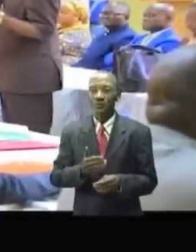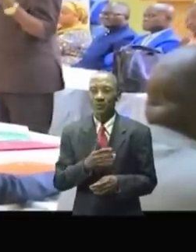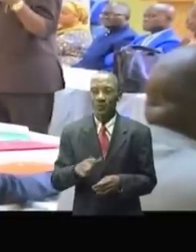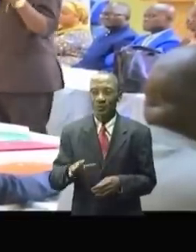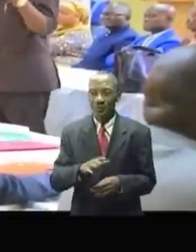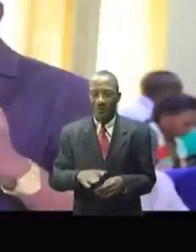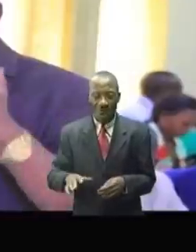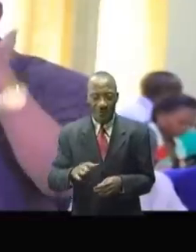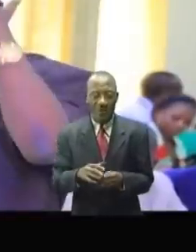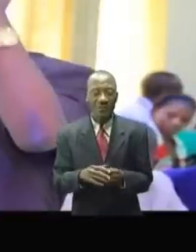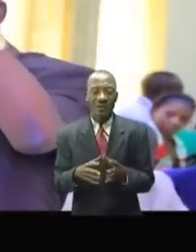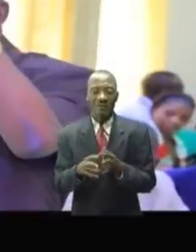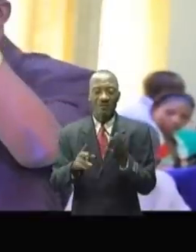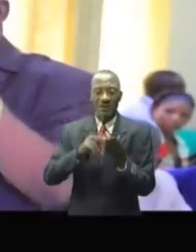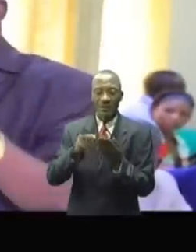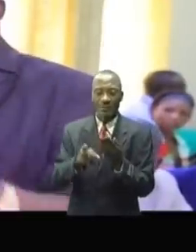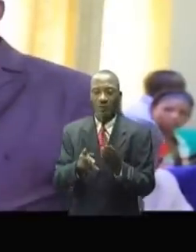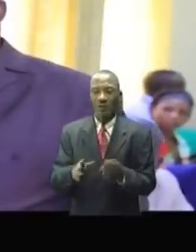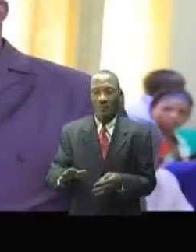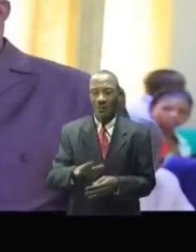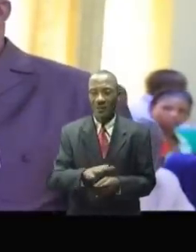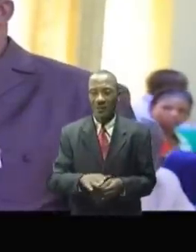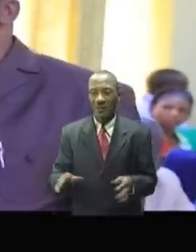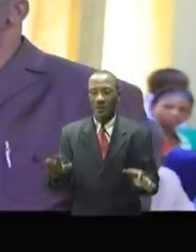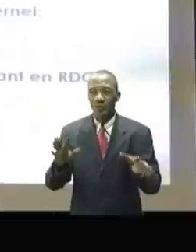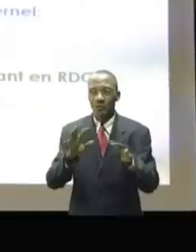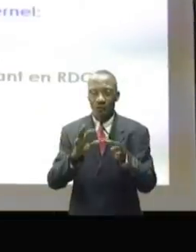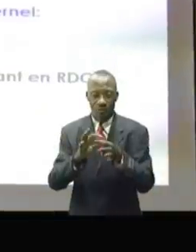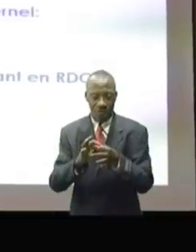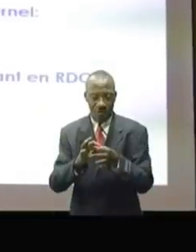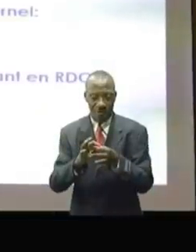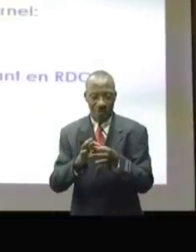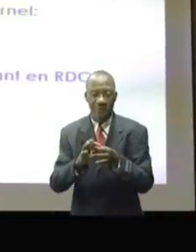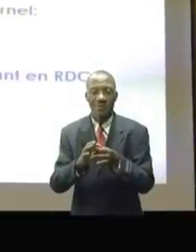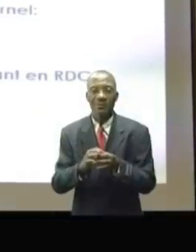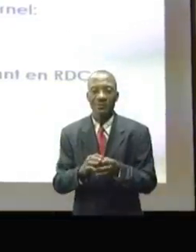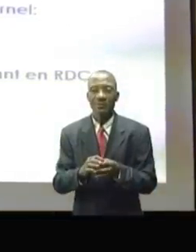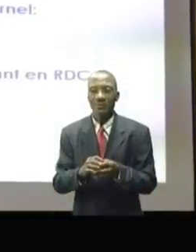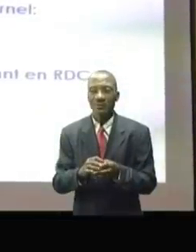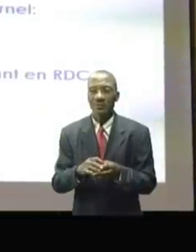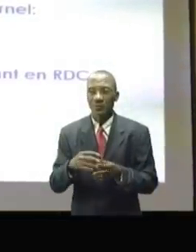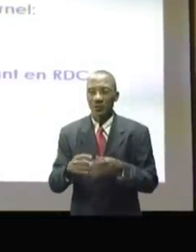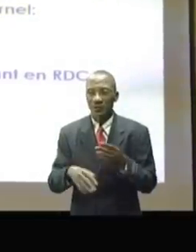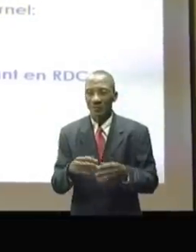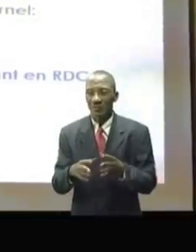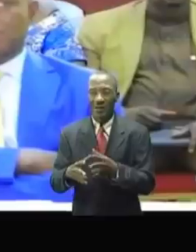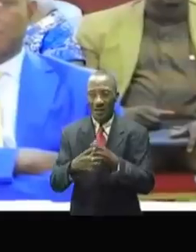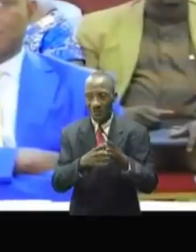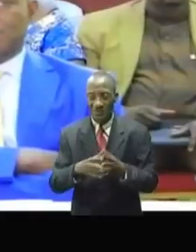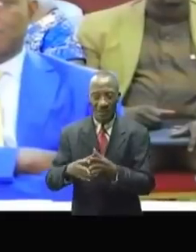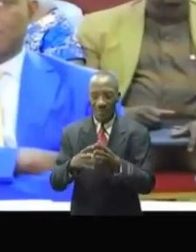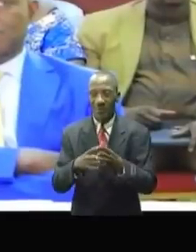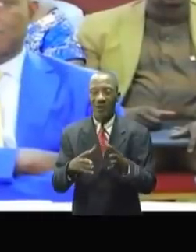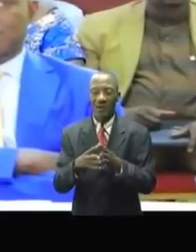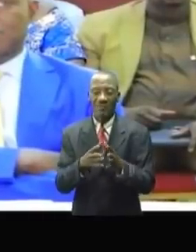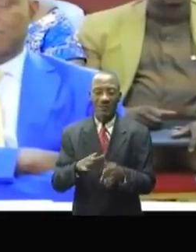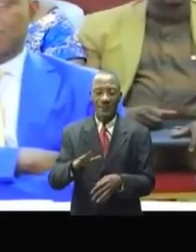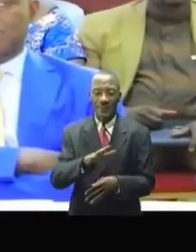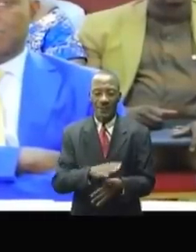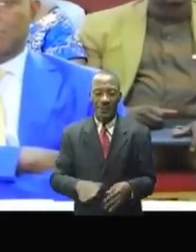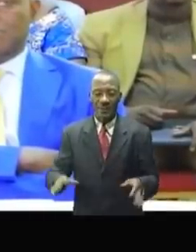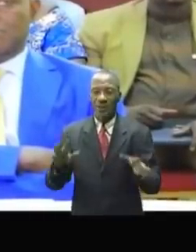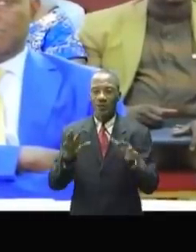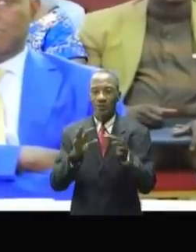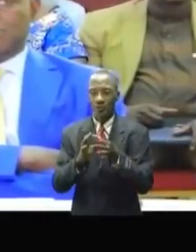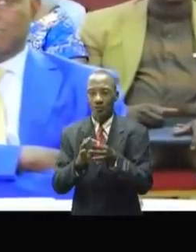programme des Nations Unies pour l'environnement a donné un appui financier à la RDC pour pouvoir renforcer les capacités des